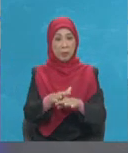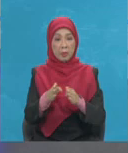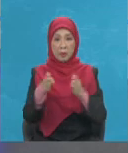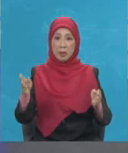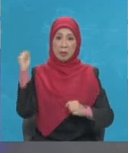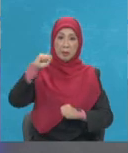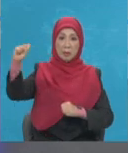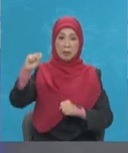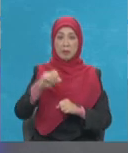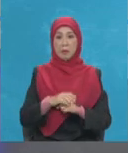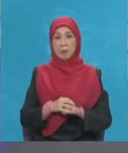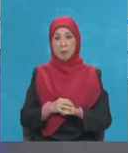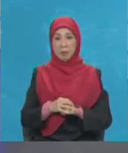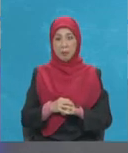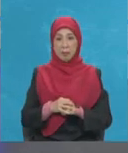Kebangsaan.